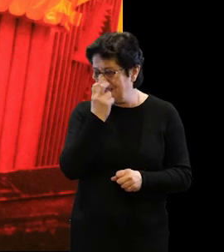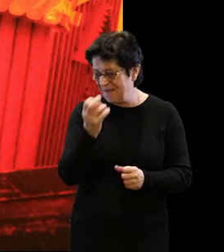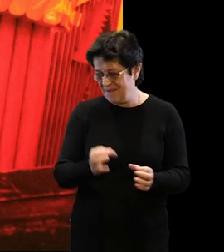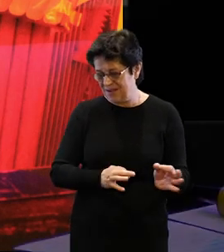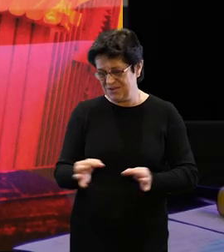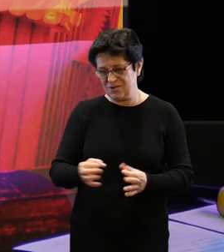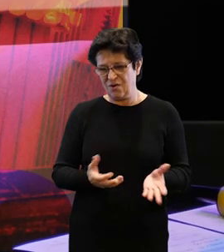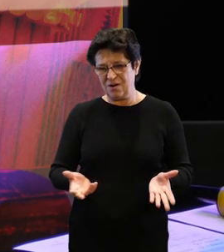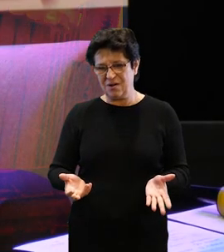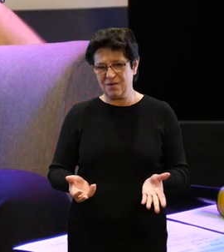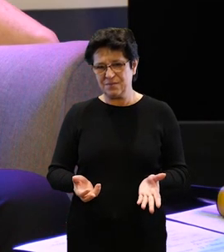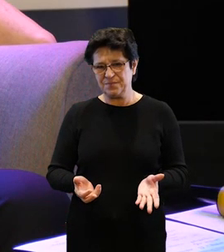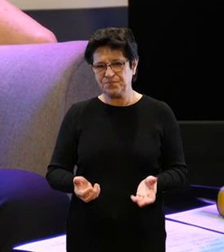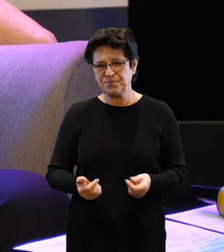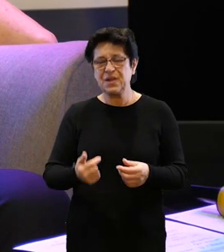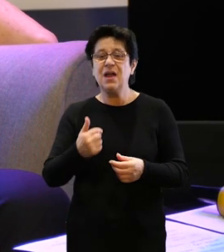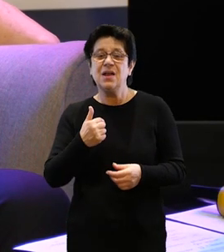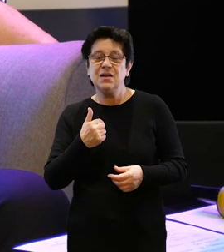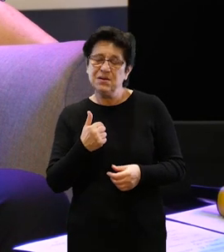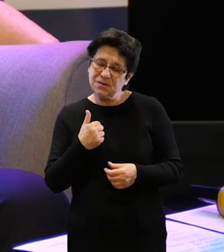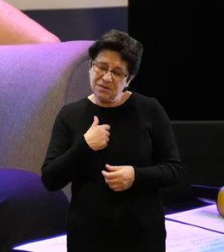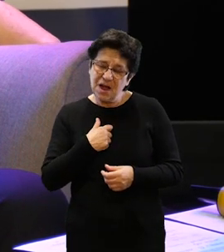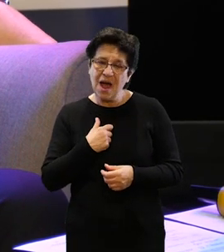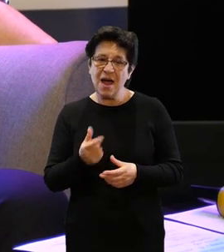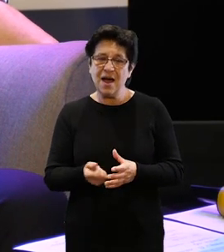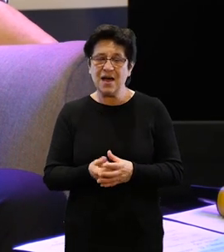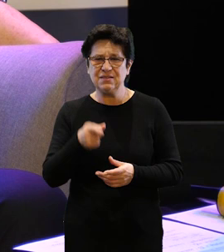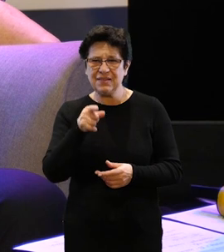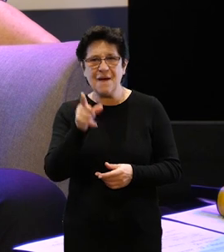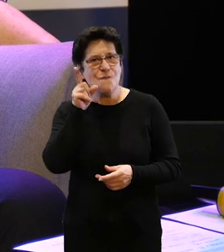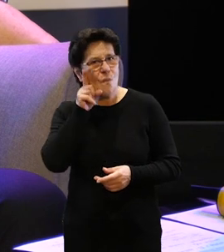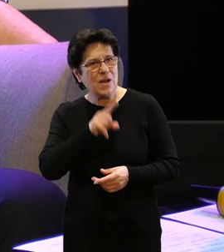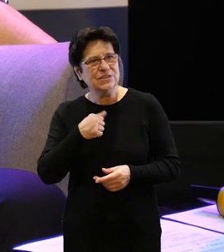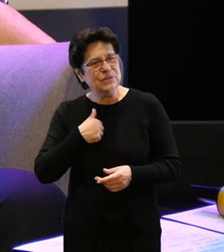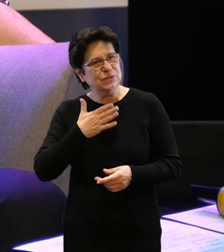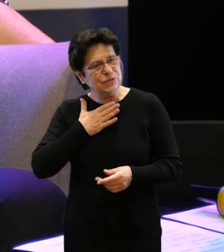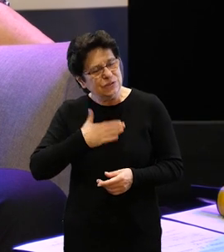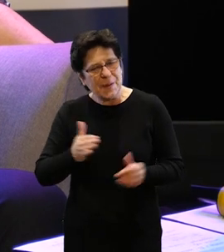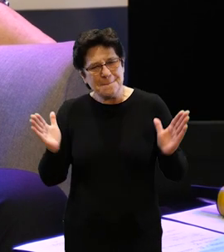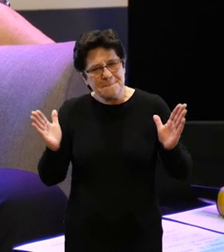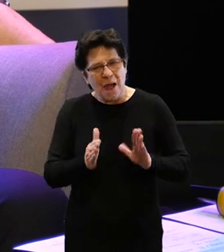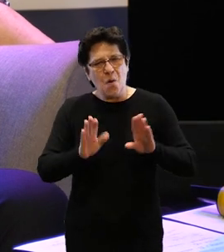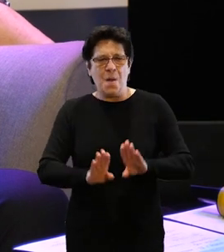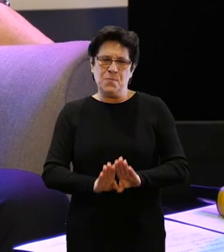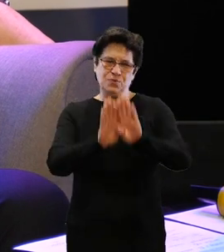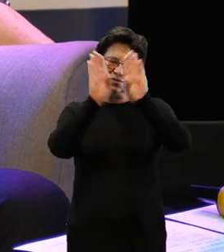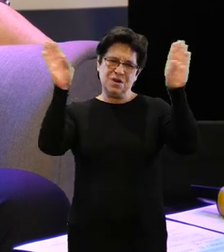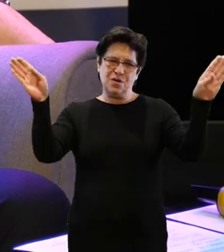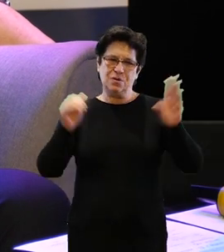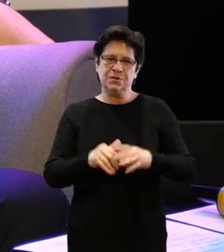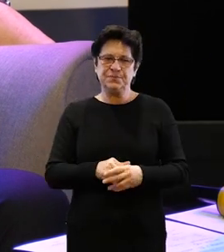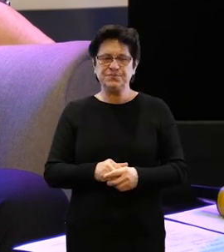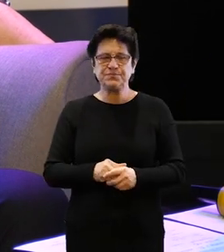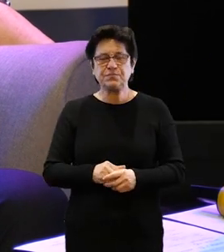ryczka Także ja jestem ogromnym zwolennikiem takich właśnie Małych Muzeów ale musi to wszystko Oczywiście